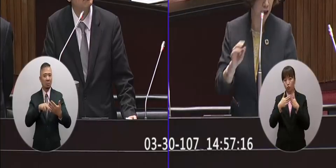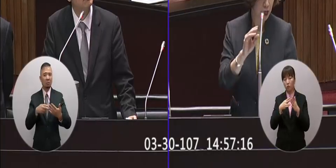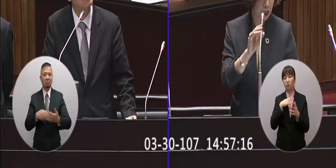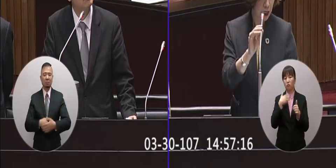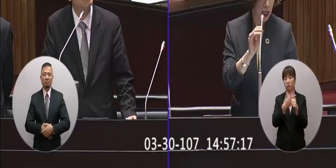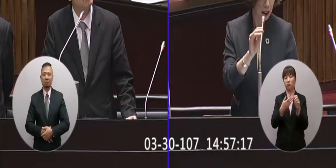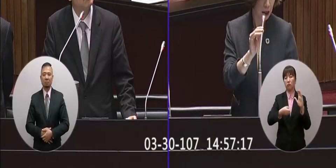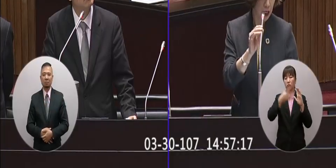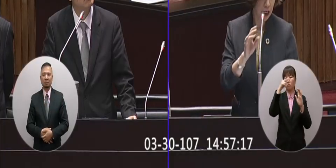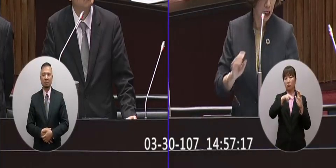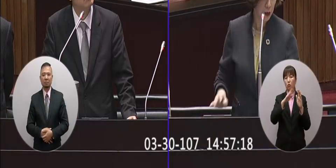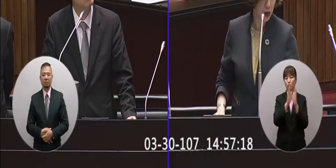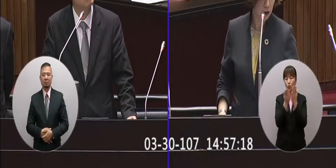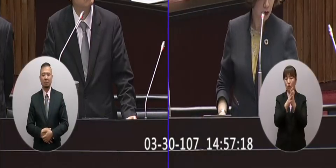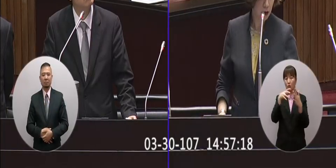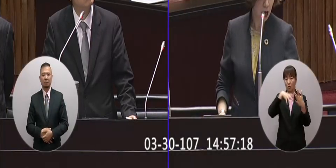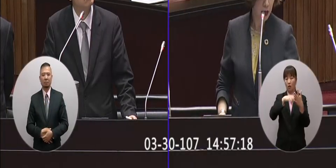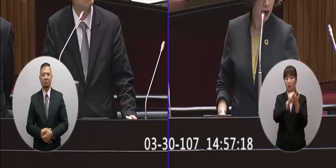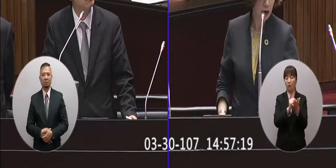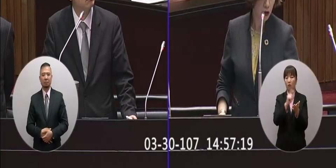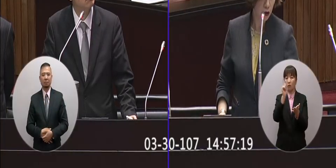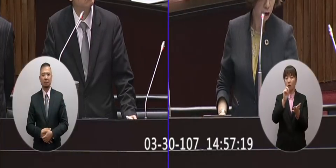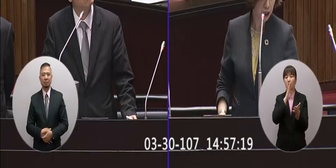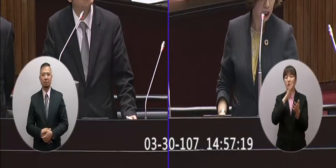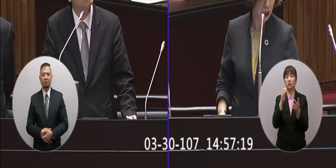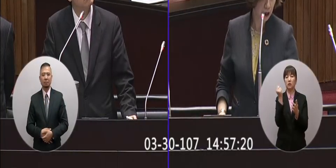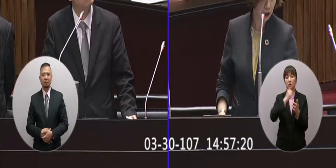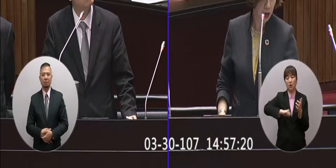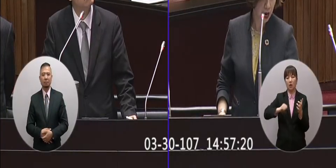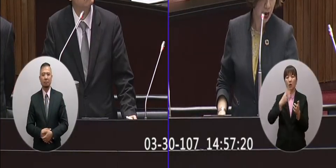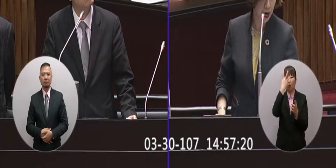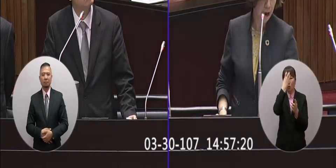内容哈。在他的小册子里面，他把抗忧